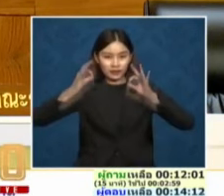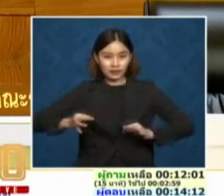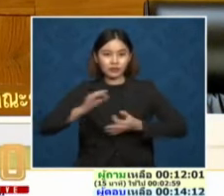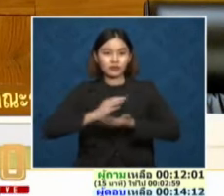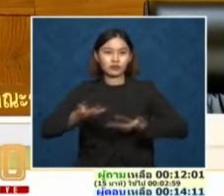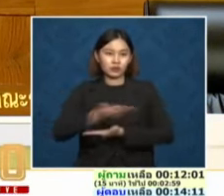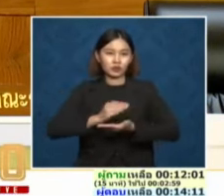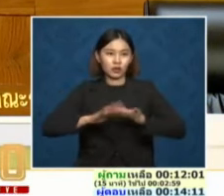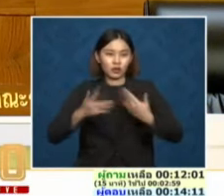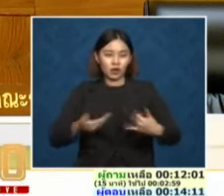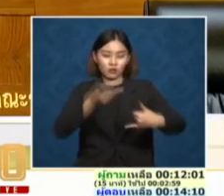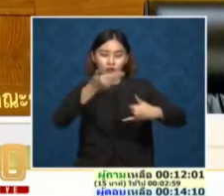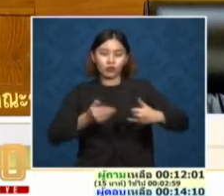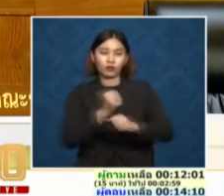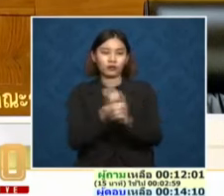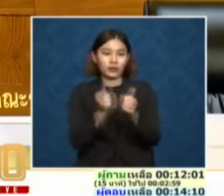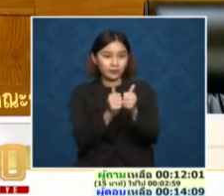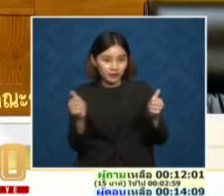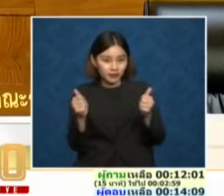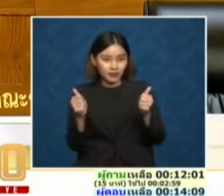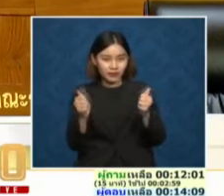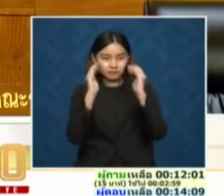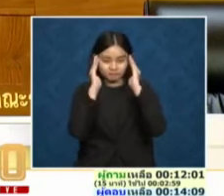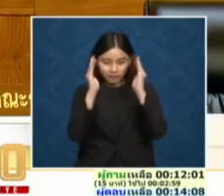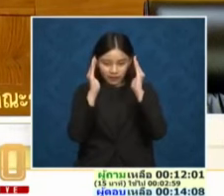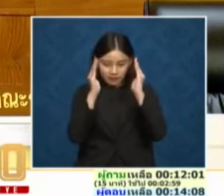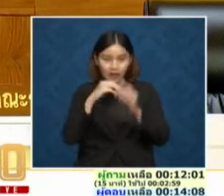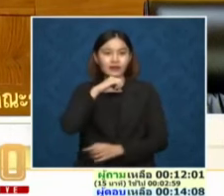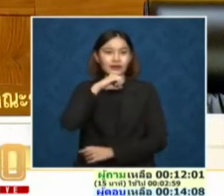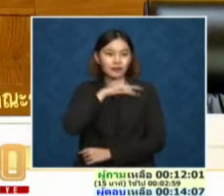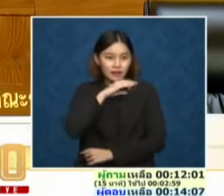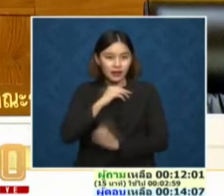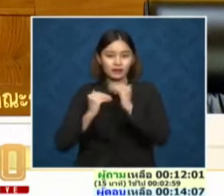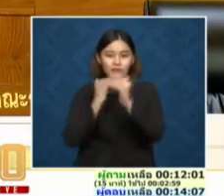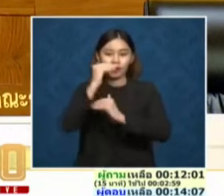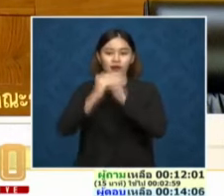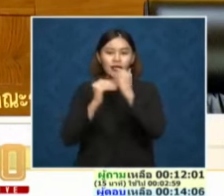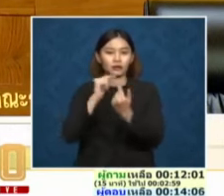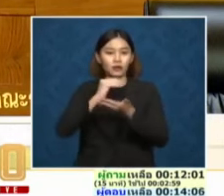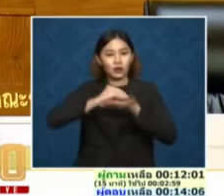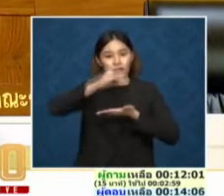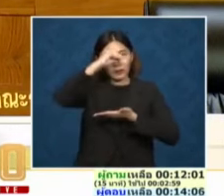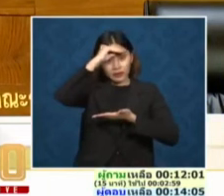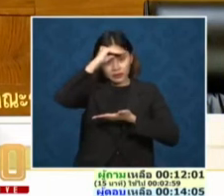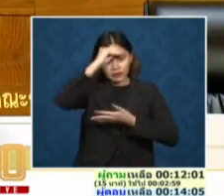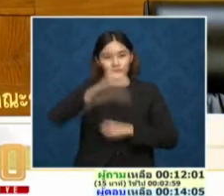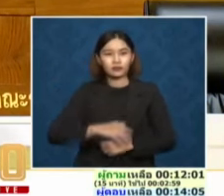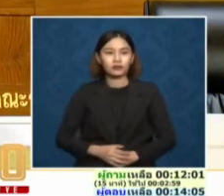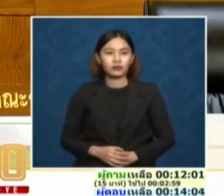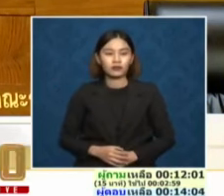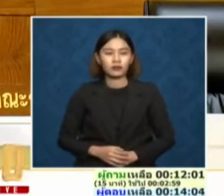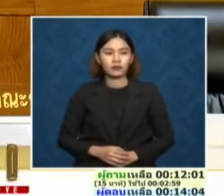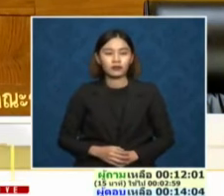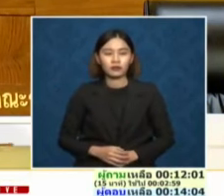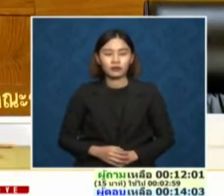ที่มีการแก้ไขกันเมื่อรัฐบาลที่แล้วเพราะฉะนั้นเนี่ย3ส่วนเนี่ยมันต้องผนวกกันนะครับเราไปดูในส่วนของพรบ.